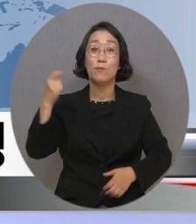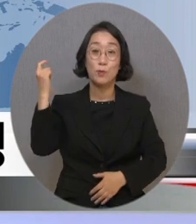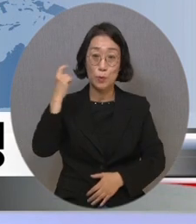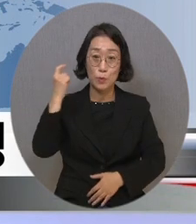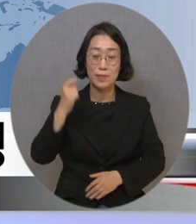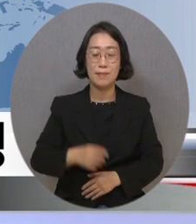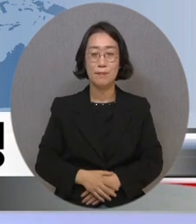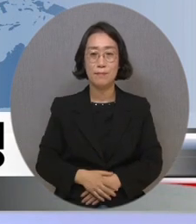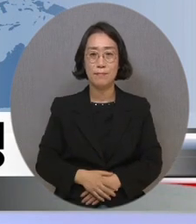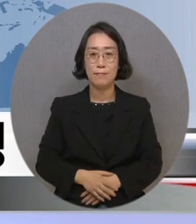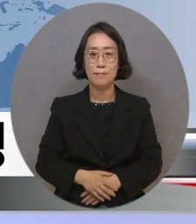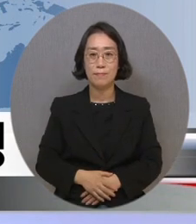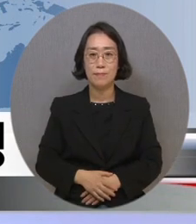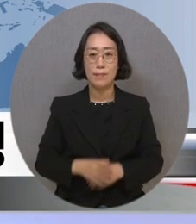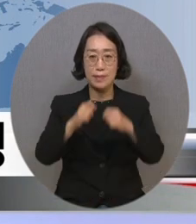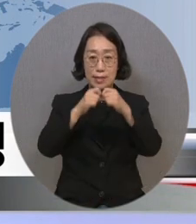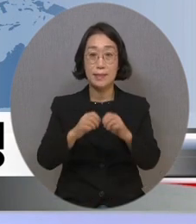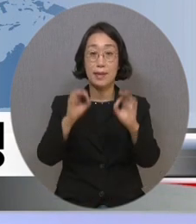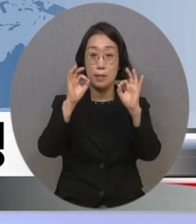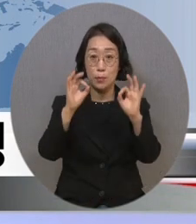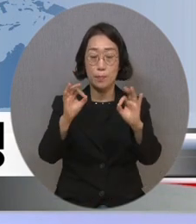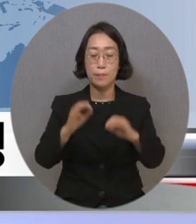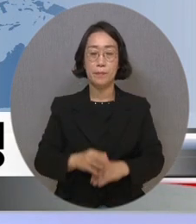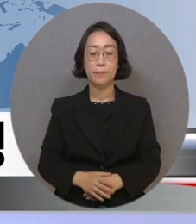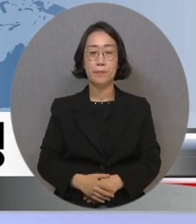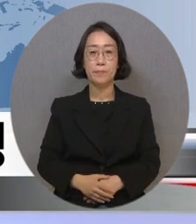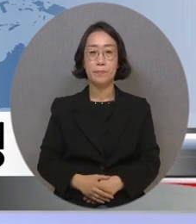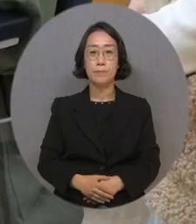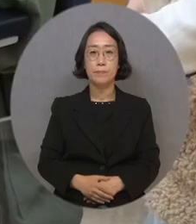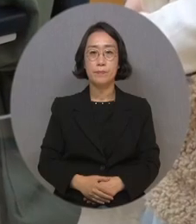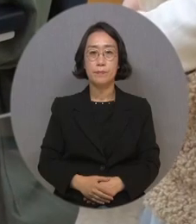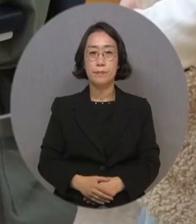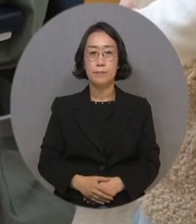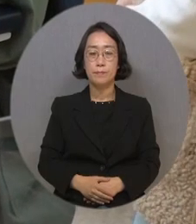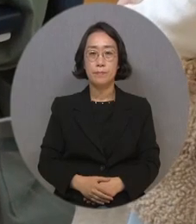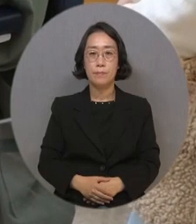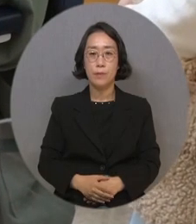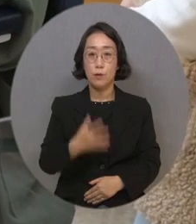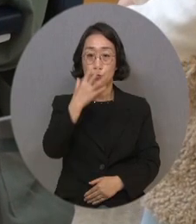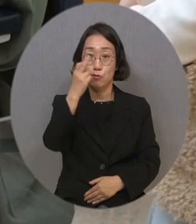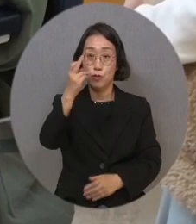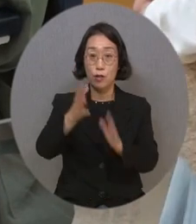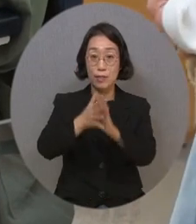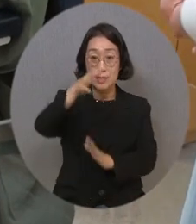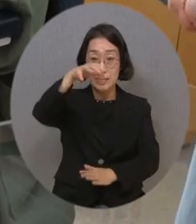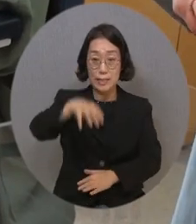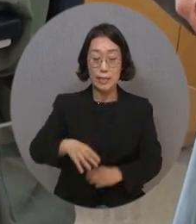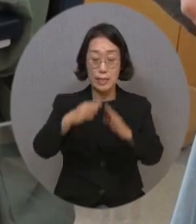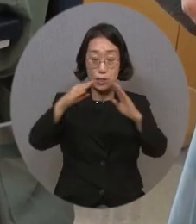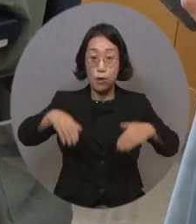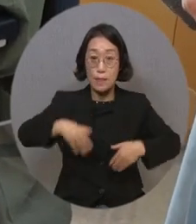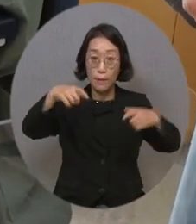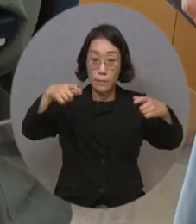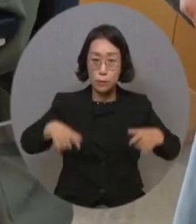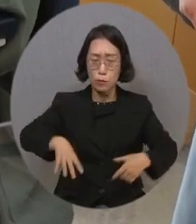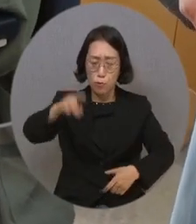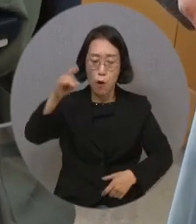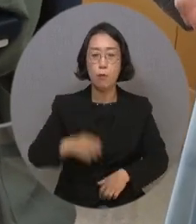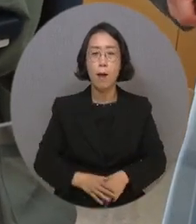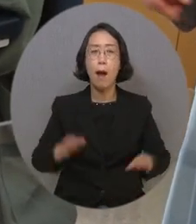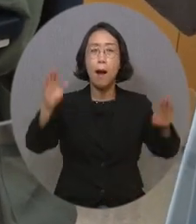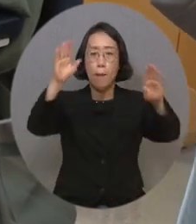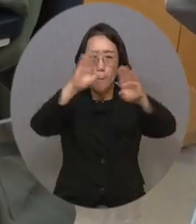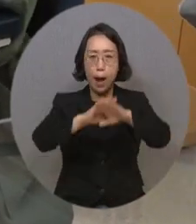소식인데요 유재희 기자가 전합니다 순천시의 전남 최초로 야간과 공유일 소화